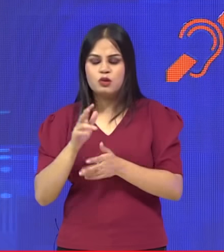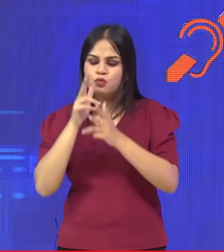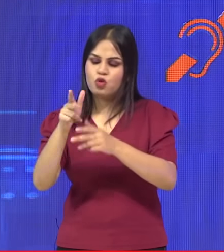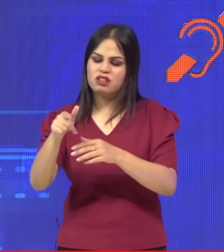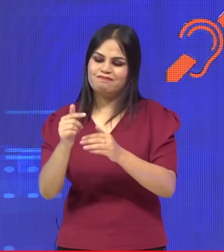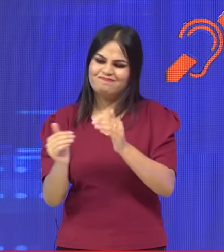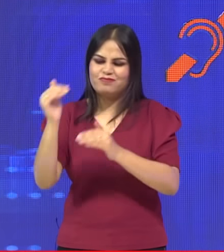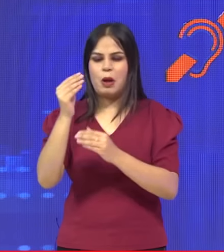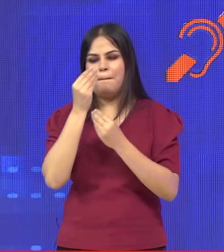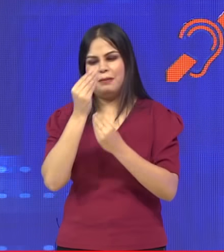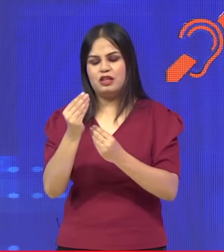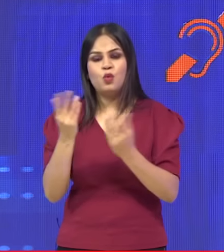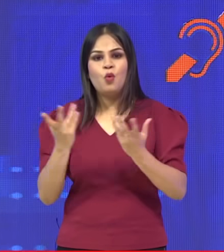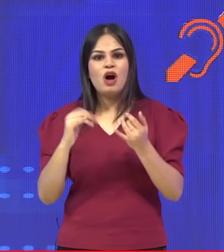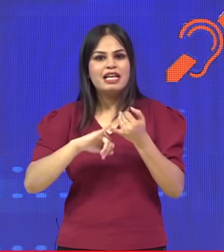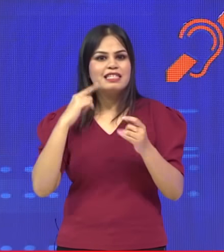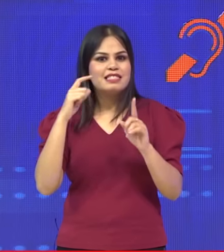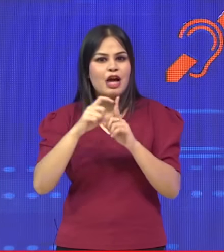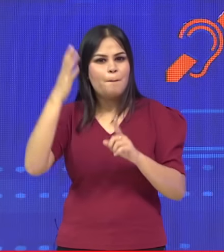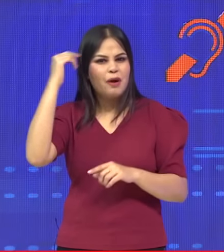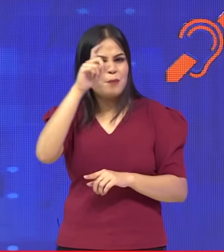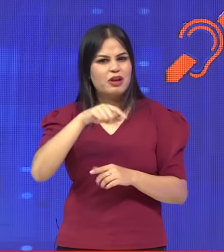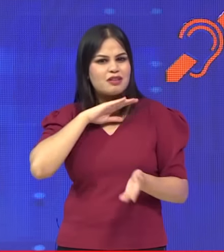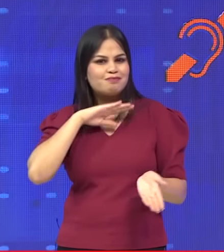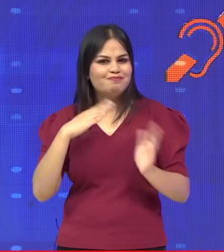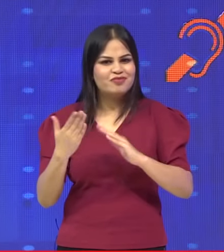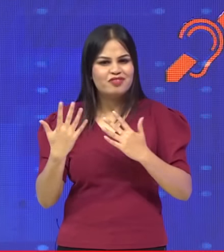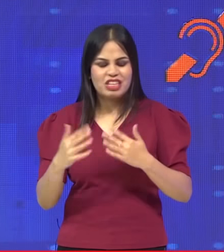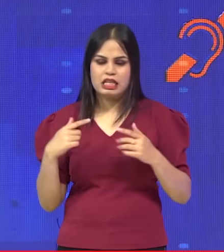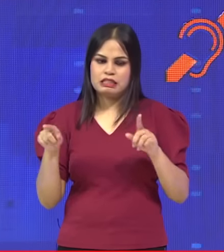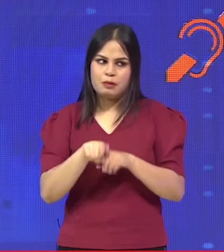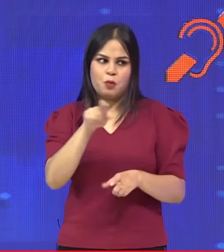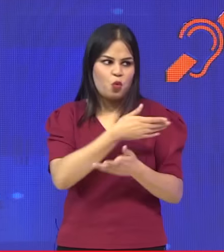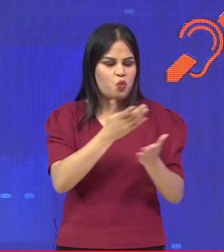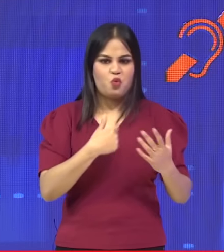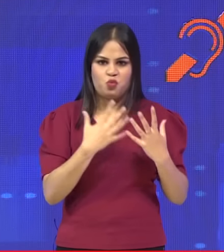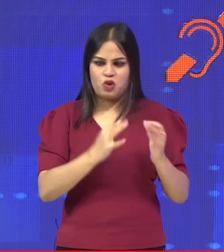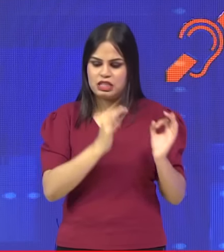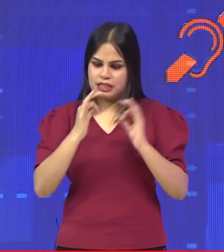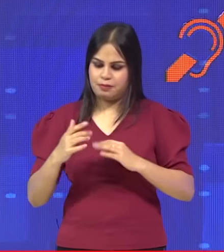इस दुनिया में नहीं रहे आई एम सर डेट हिल अलसो वांट चीन स तू मूव ऑन